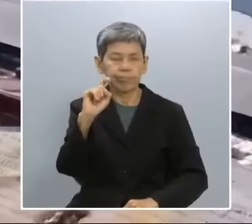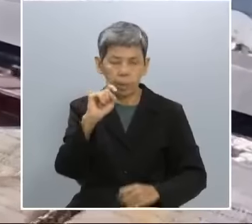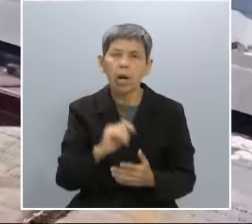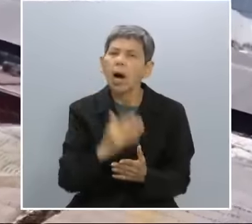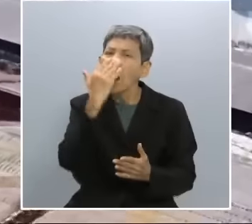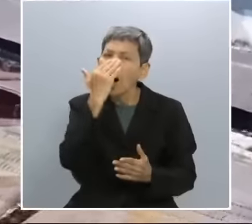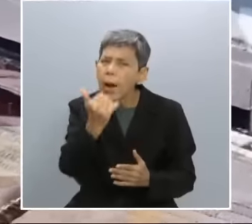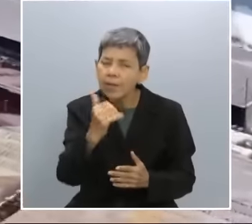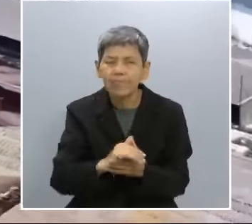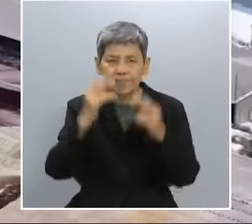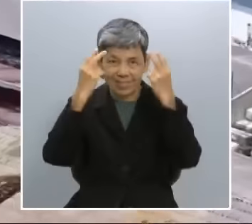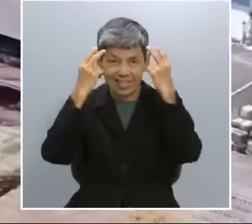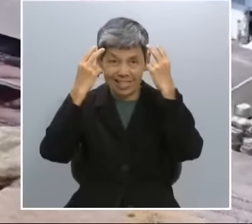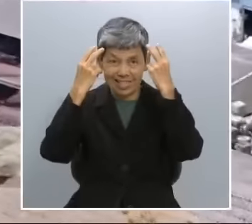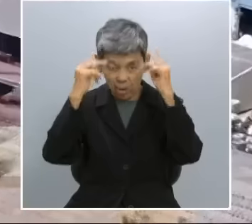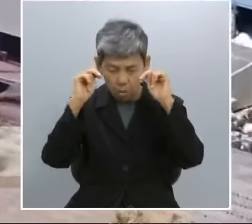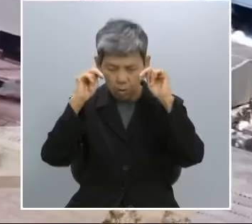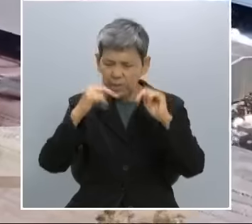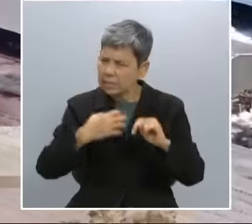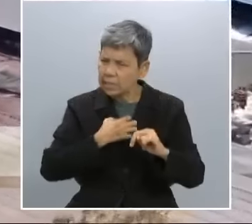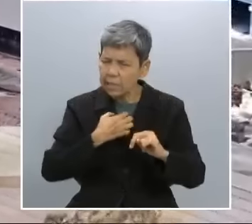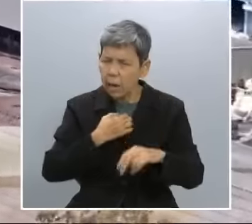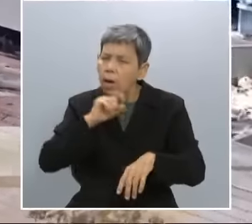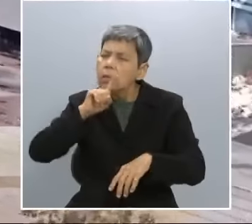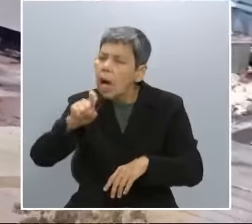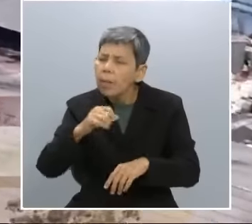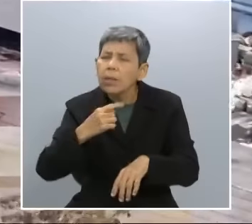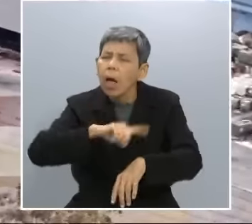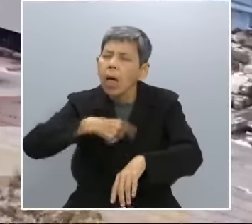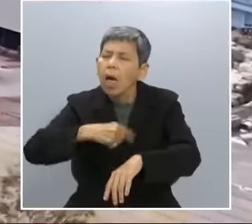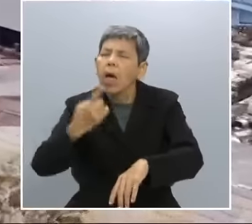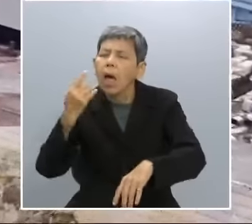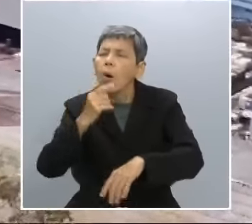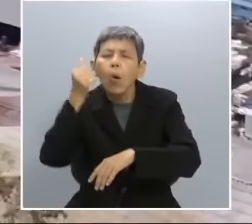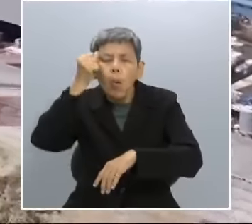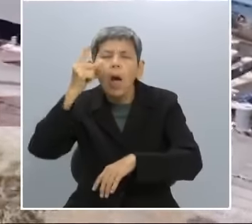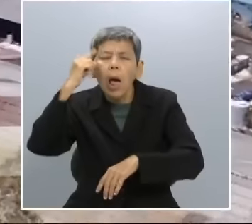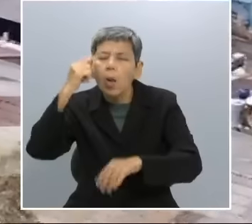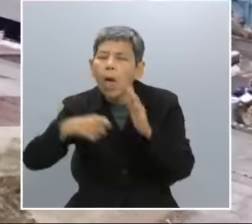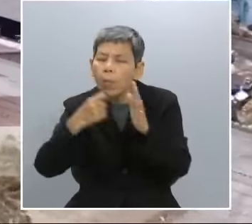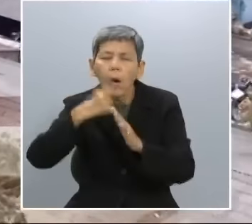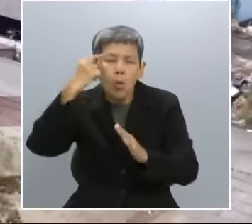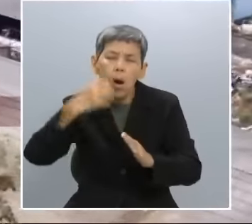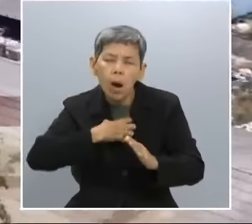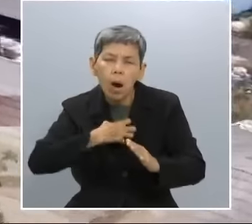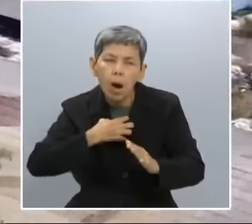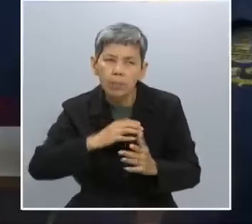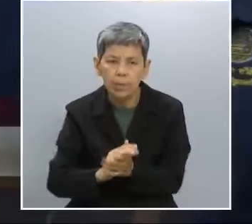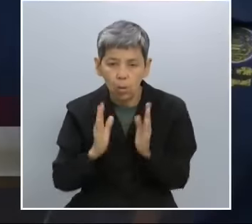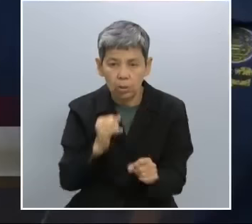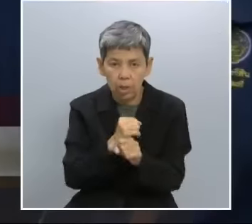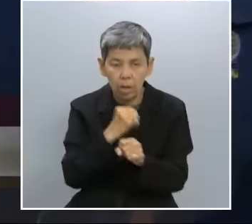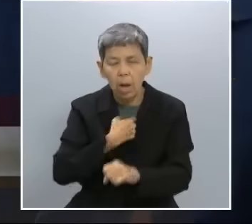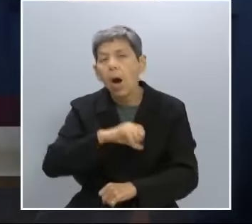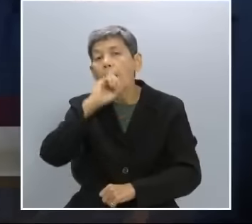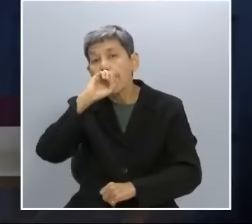งนั้นนายกรัฐมนตรีพยายามจะจี้ถามว่าต้องใช้เวลากี่วันจึงจะรู้สาเหตุแต่เจ้าหน้าที่ก็ได้แต่บ